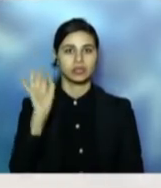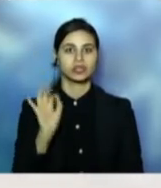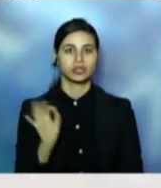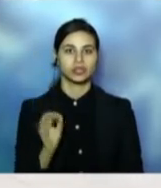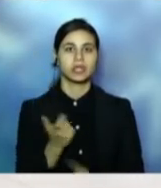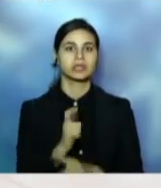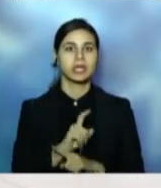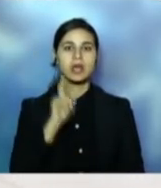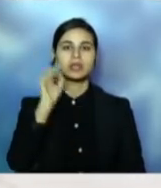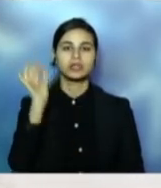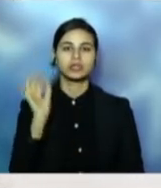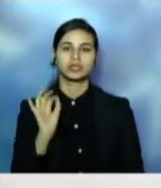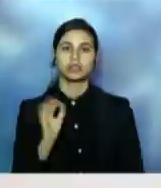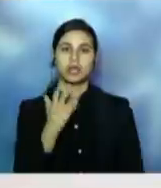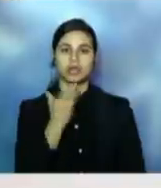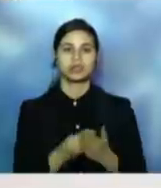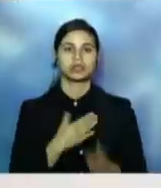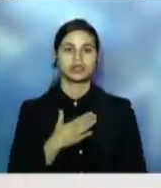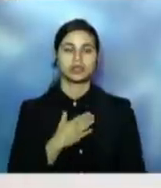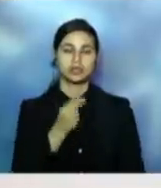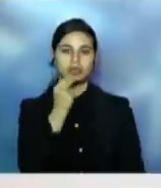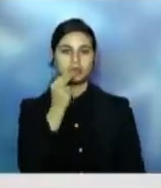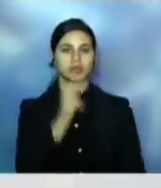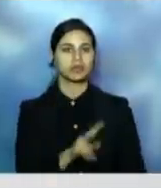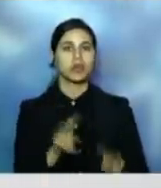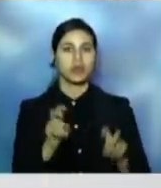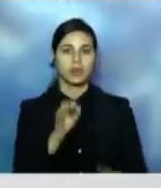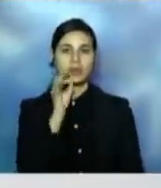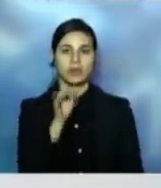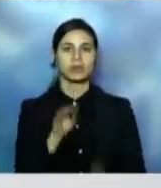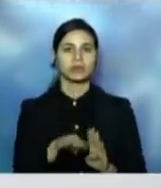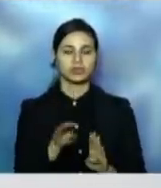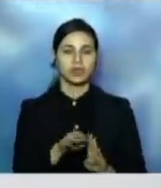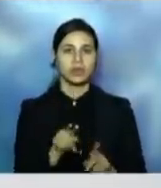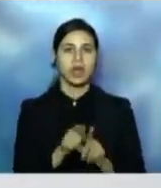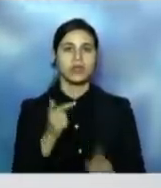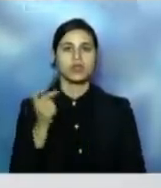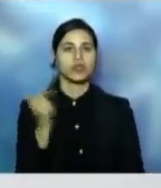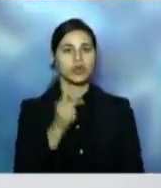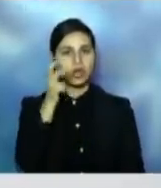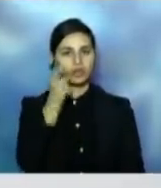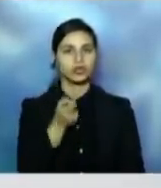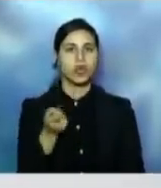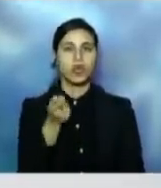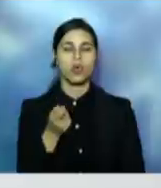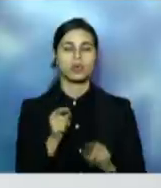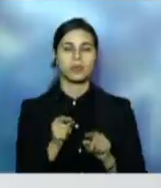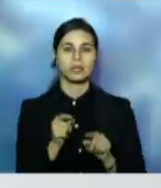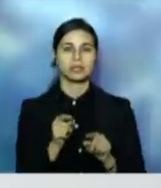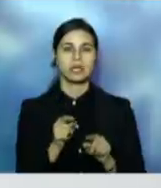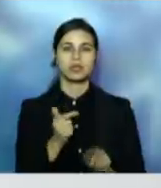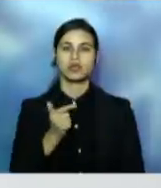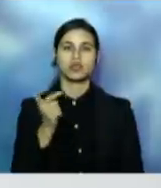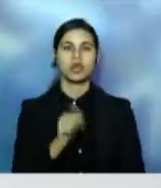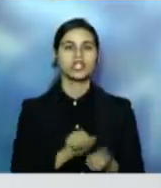ძალიან ხშირად ჩვენ ნუტრიციოლოგები ვურჩევთ ხოლმე უხეში ხორბლისგან, უფრო სწორად